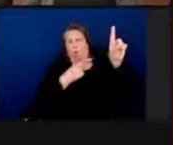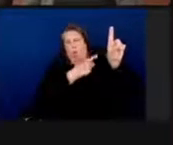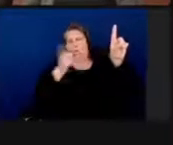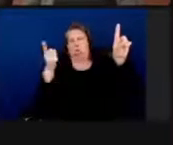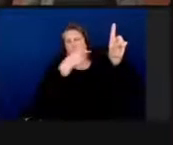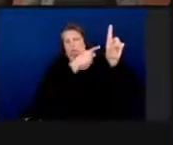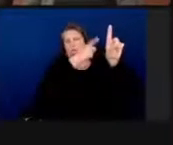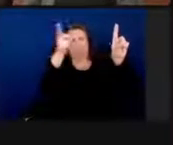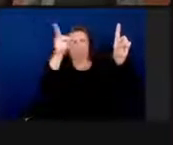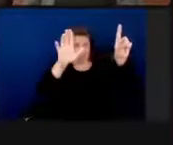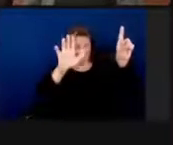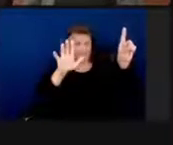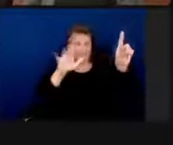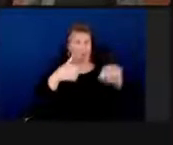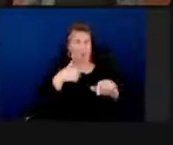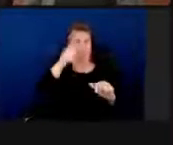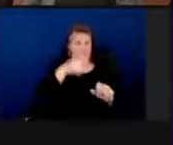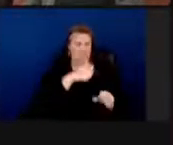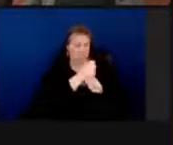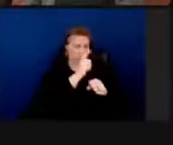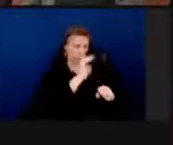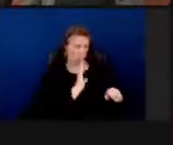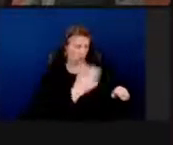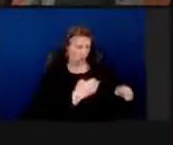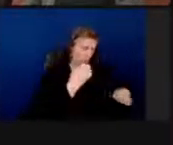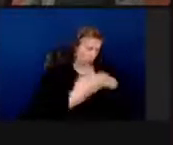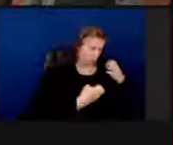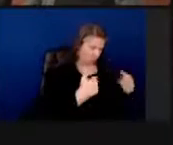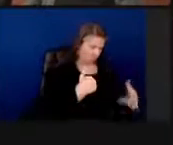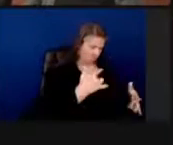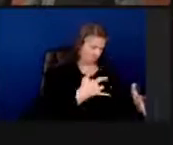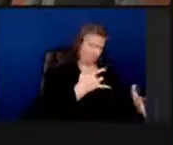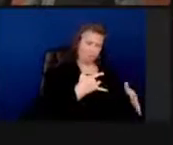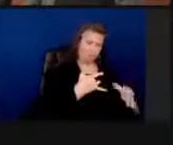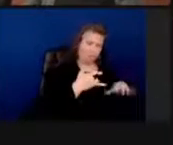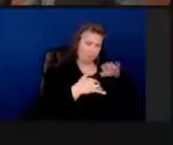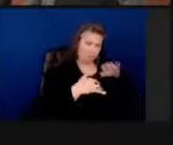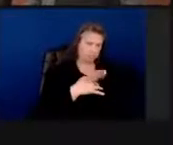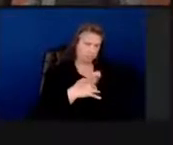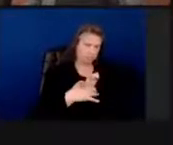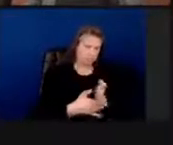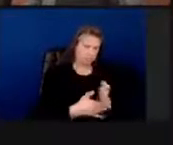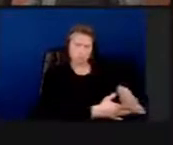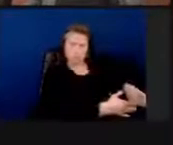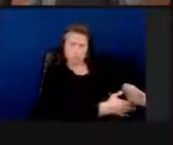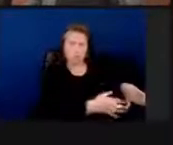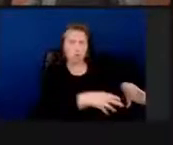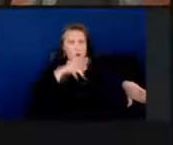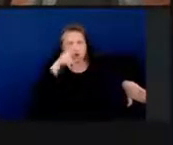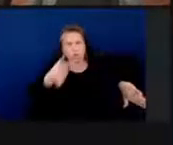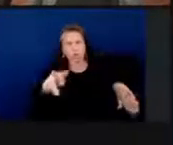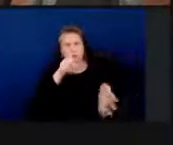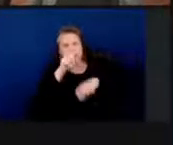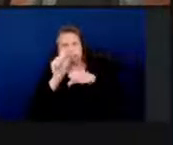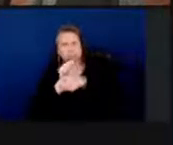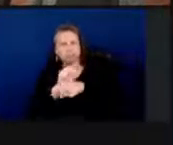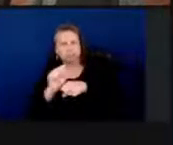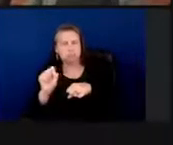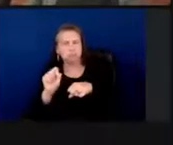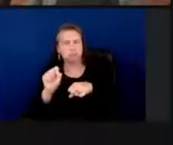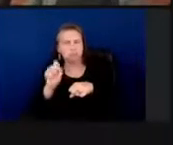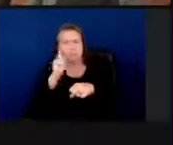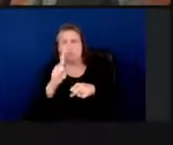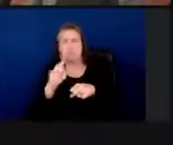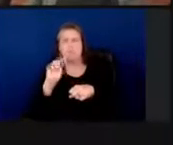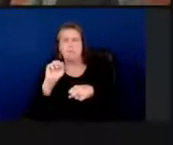tunaendelea na lengo letu. Kwa hivyo kila mara tunapohitaji kufanya uamuzi, ni lazima